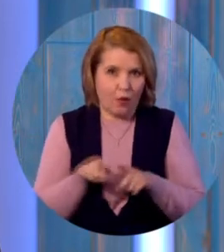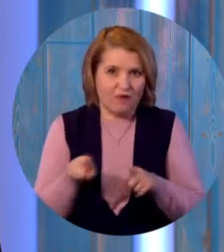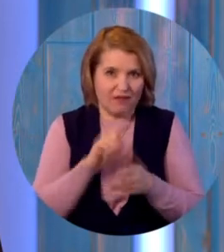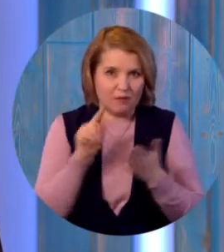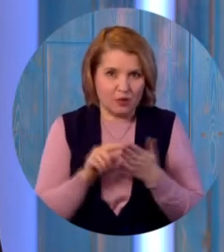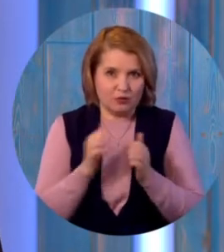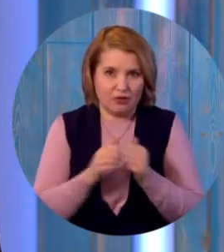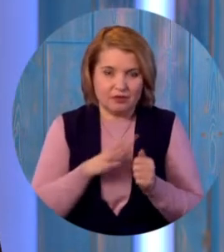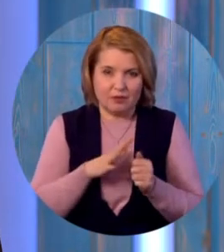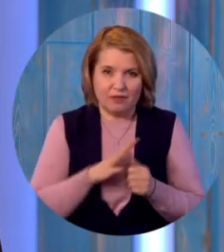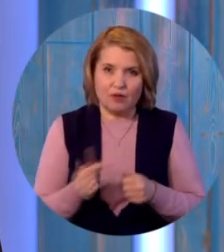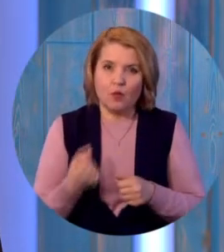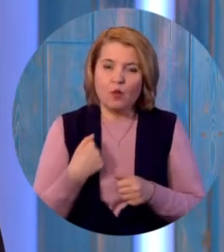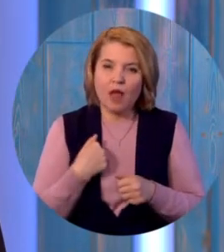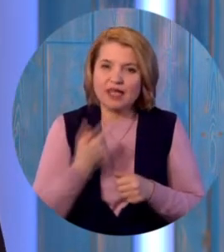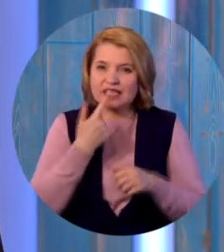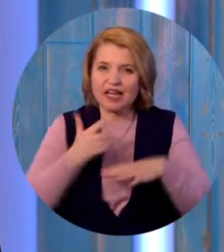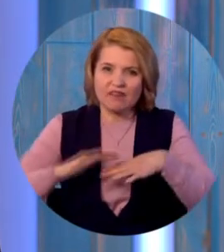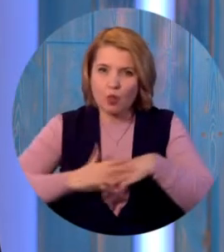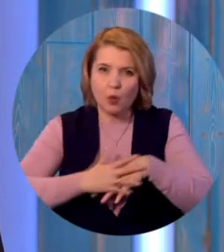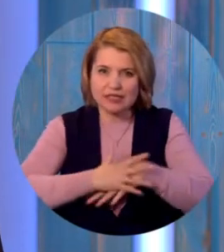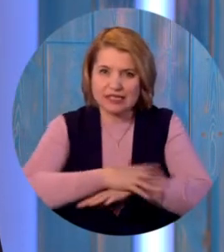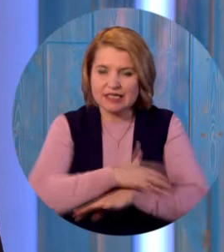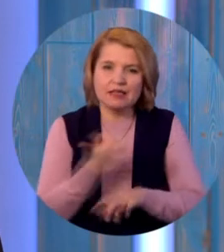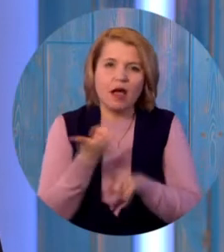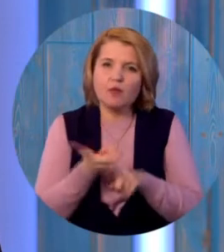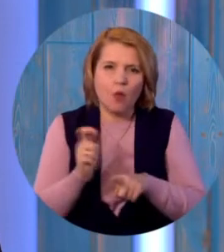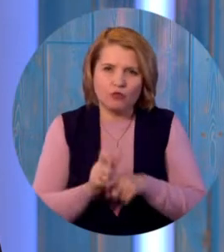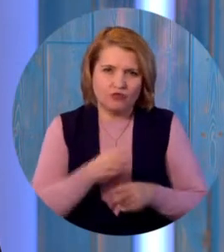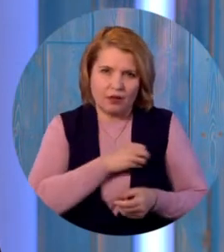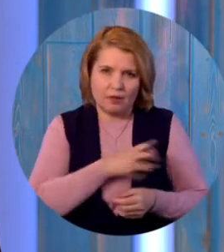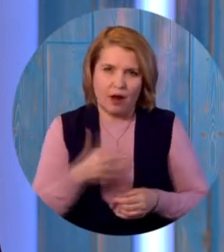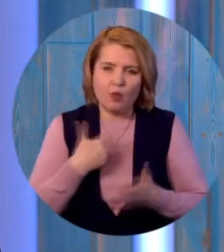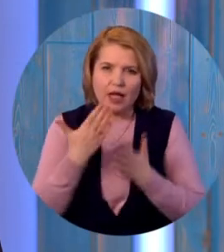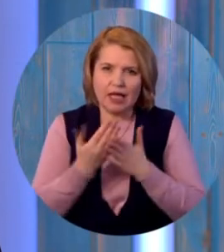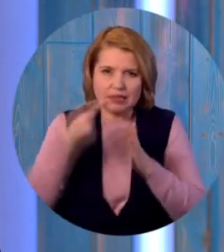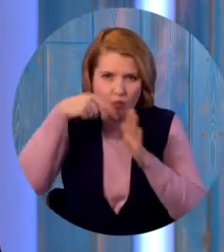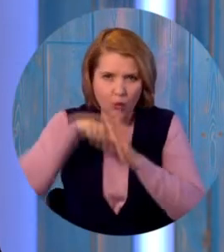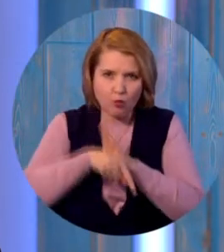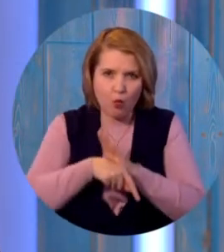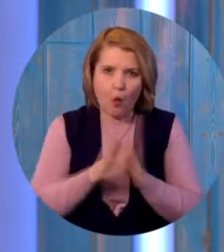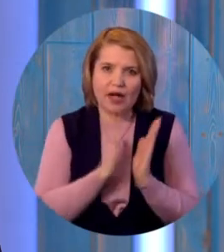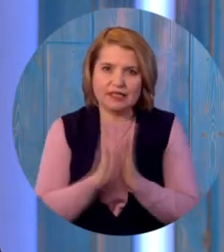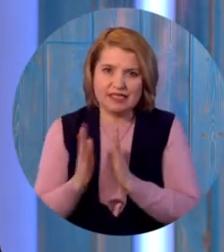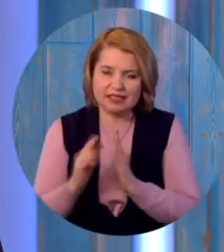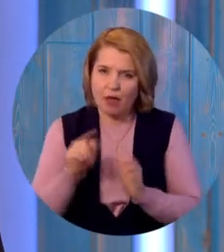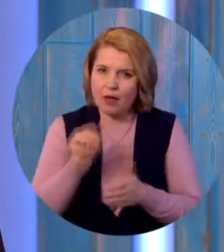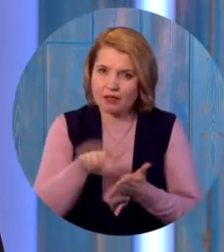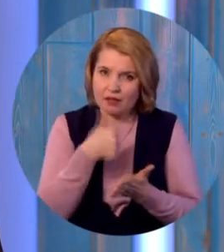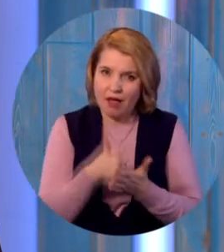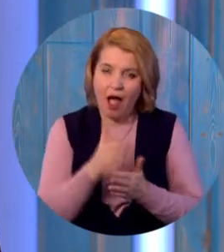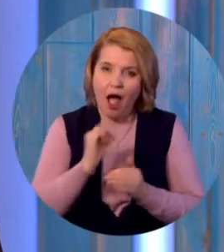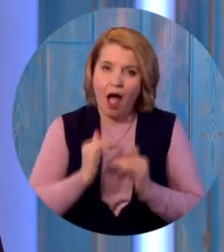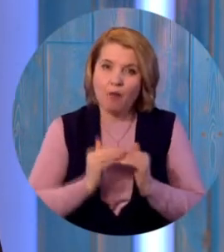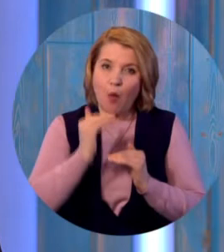же, венозная система у нас очень богатая. А если начинать с анатомии, то у нас есть глубокая система, это основная, а поверхностная – это